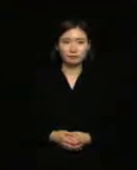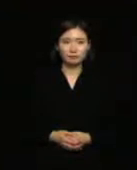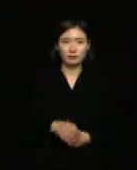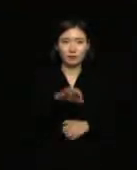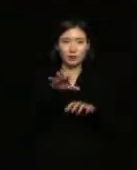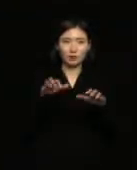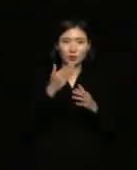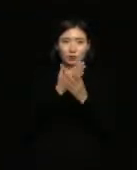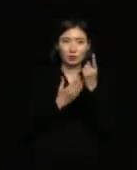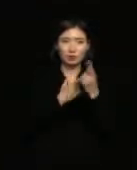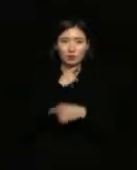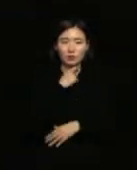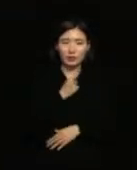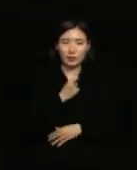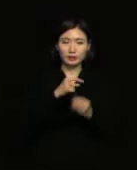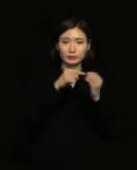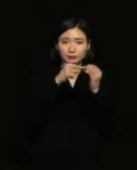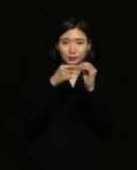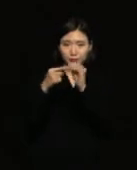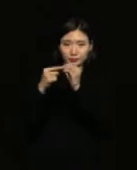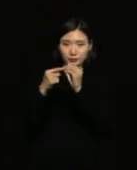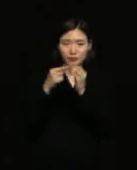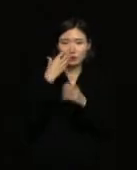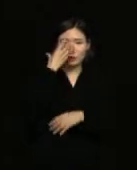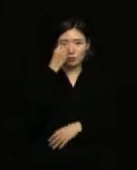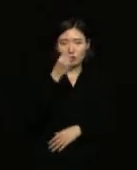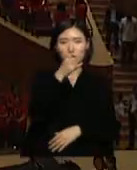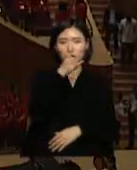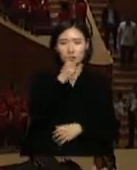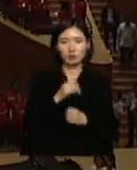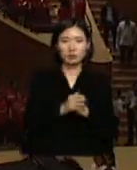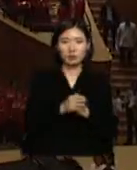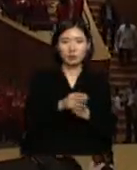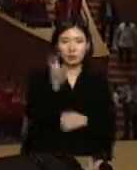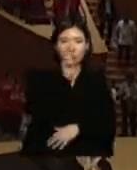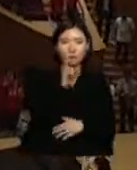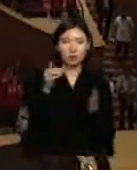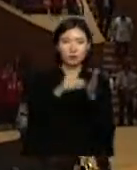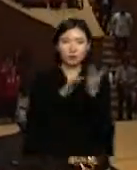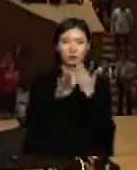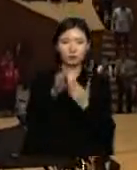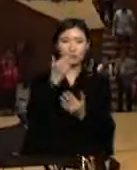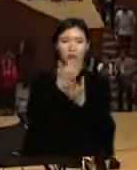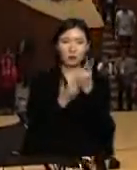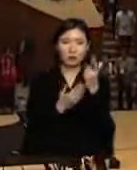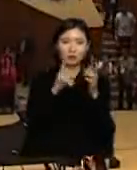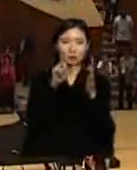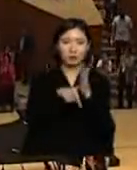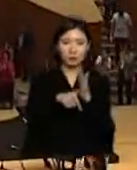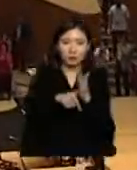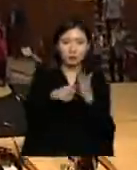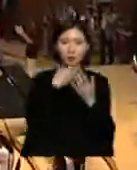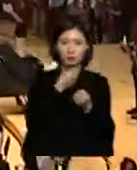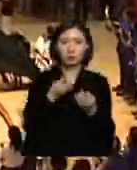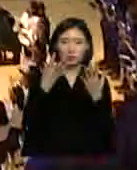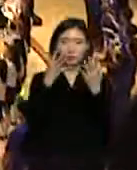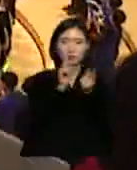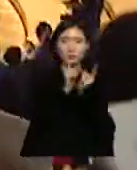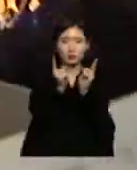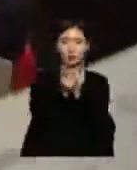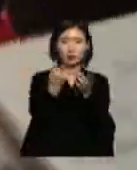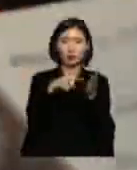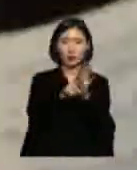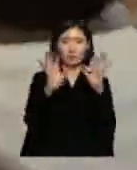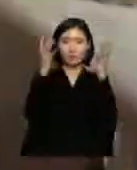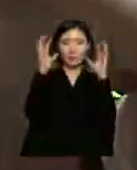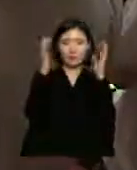곳곳에 통일을 기원하는 문구들도 눈에 띕니다. 노래가 끝나자 하나가 된 순간을 자축하며 서로를 위한